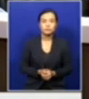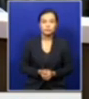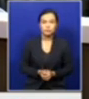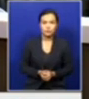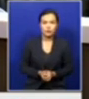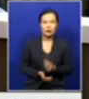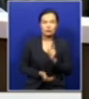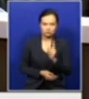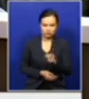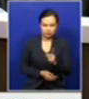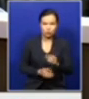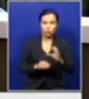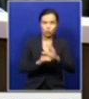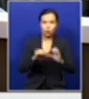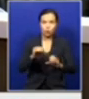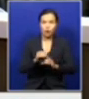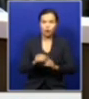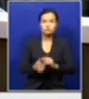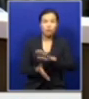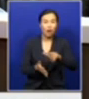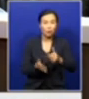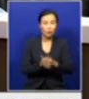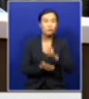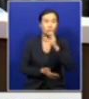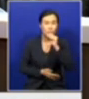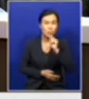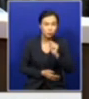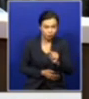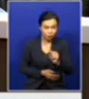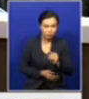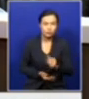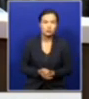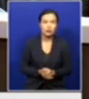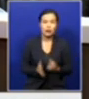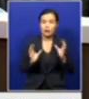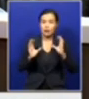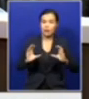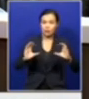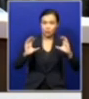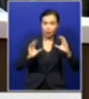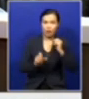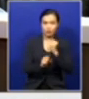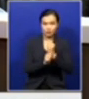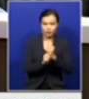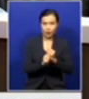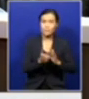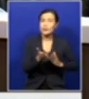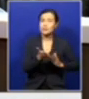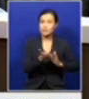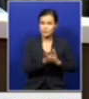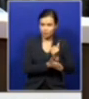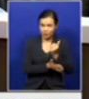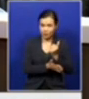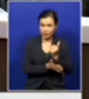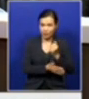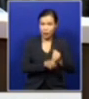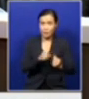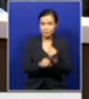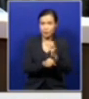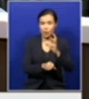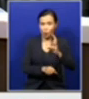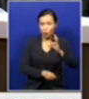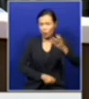ความเป็นจริงแล้วค่ะโครงการเหล่านี้เป็นสิ่งที่รัฐบาลควรทำให้สำเร็จตั้งแต่6ปีที่ผ่านม